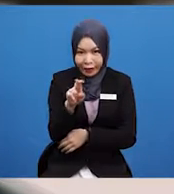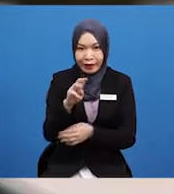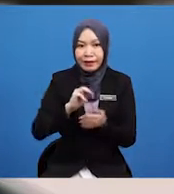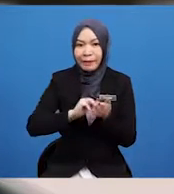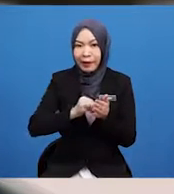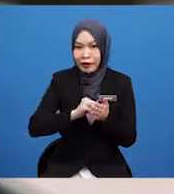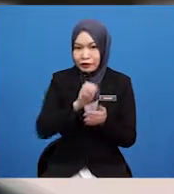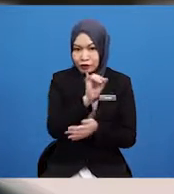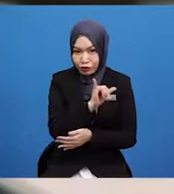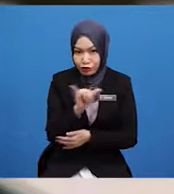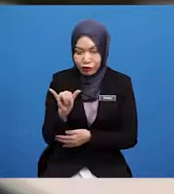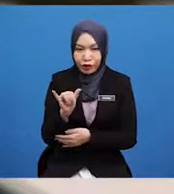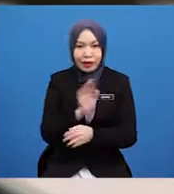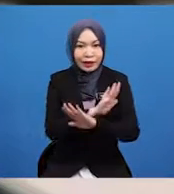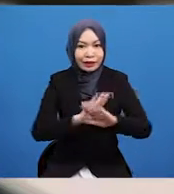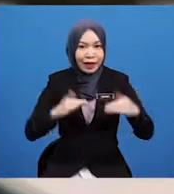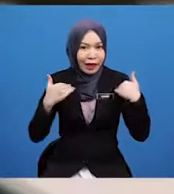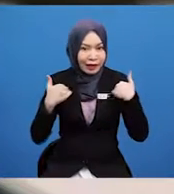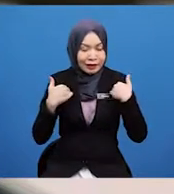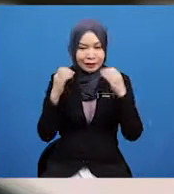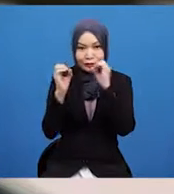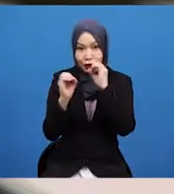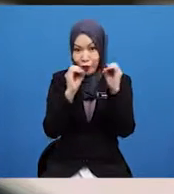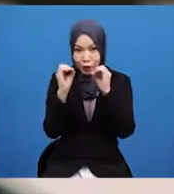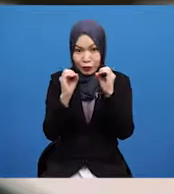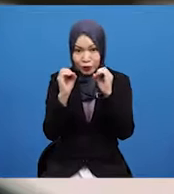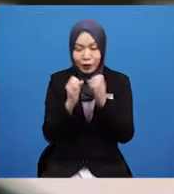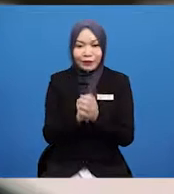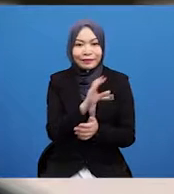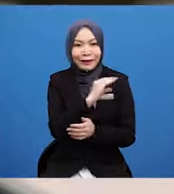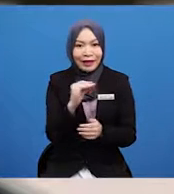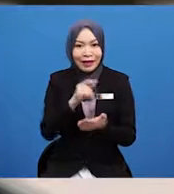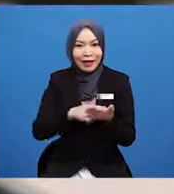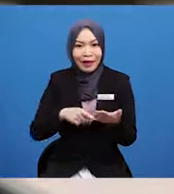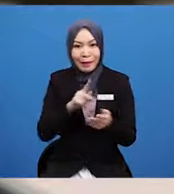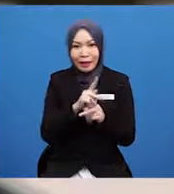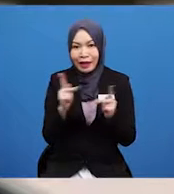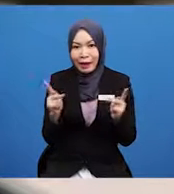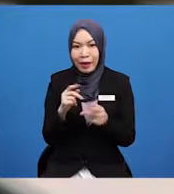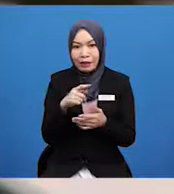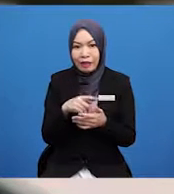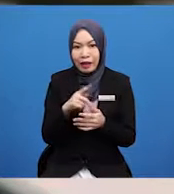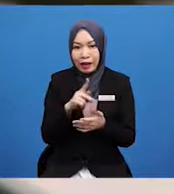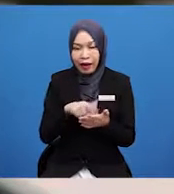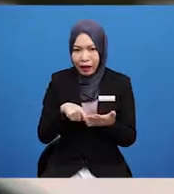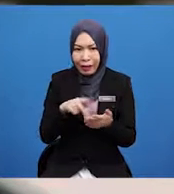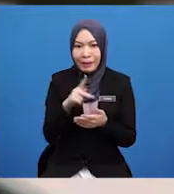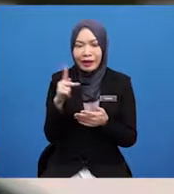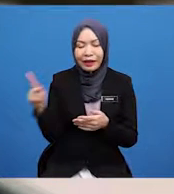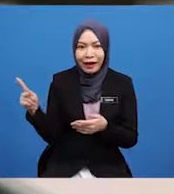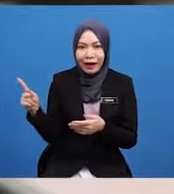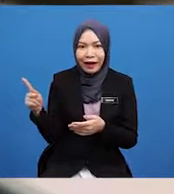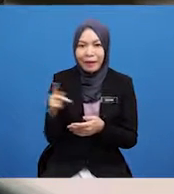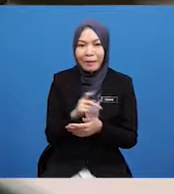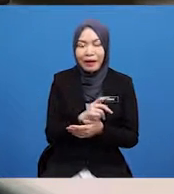yuk maksudnya tidak ada dan apakah maksud Leka Hai bagus maksud Lex